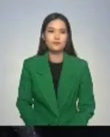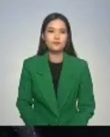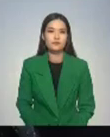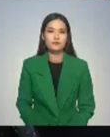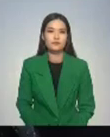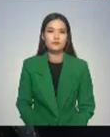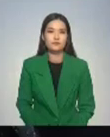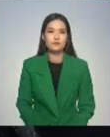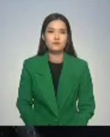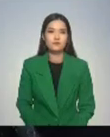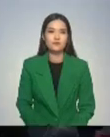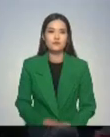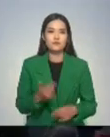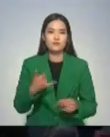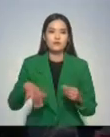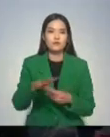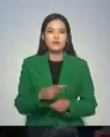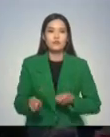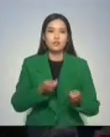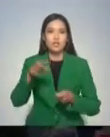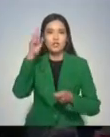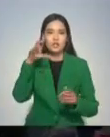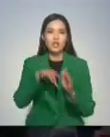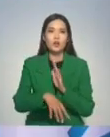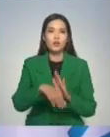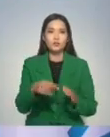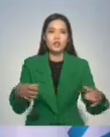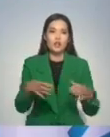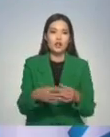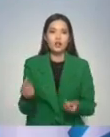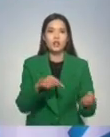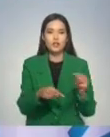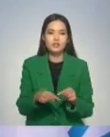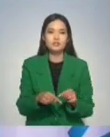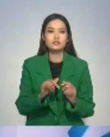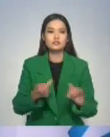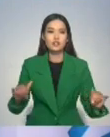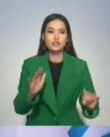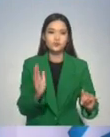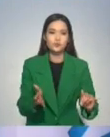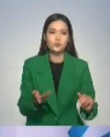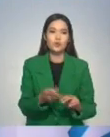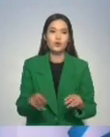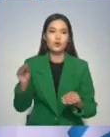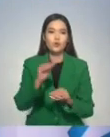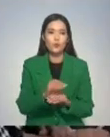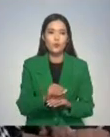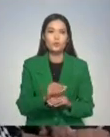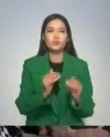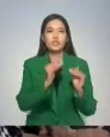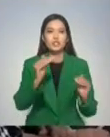Мәжіліс және мәслихат сайлауының кейін ел арасында саяси белсенділік пен бәсекелестік артты. Оған қоса инфляцияның